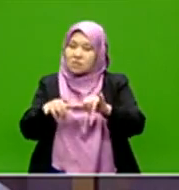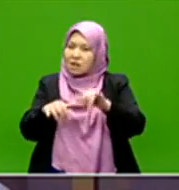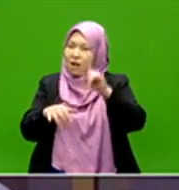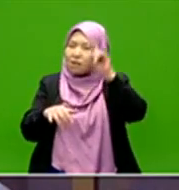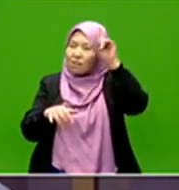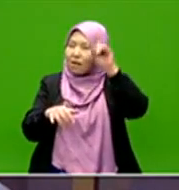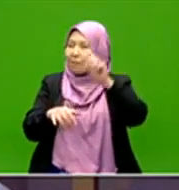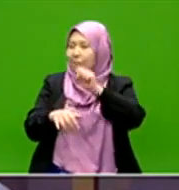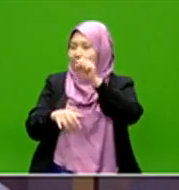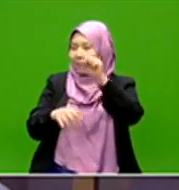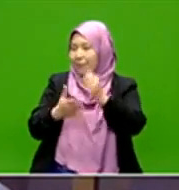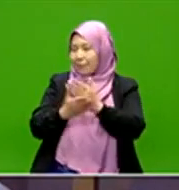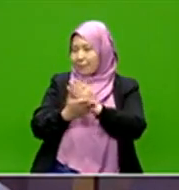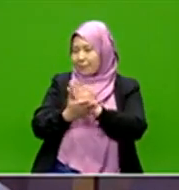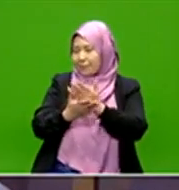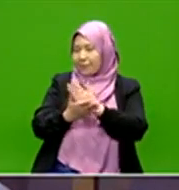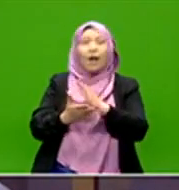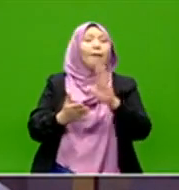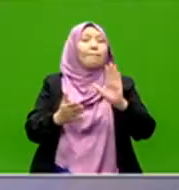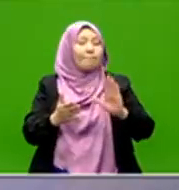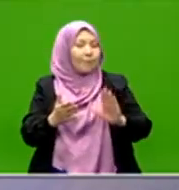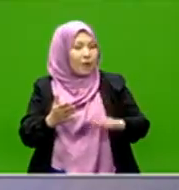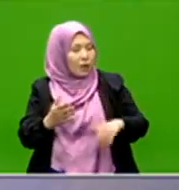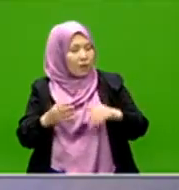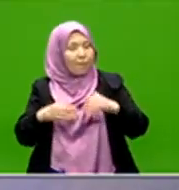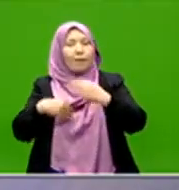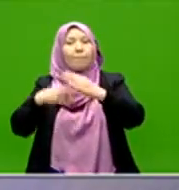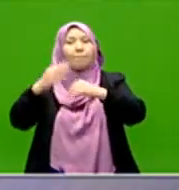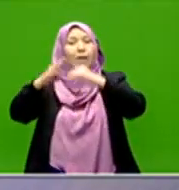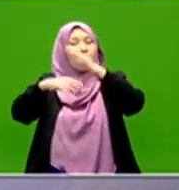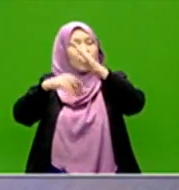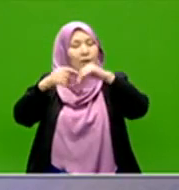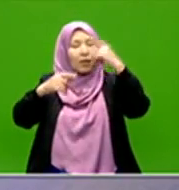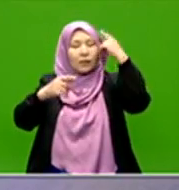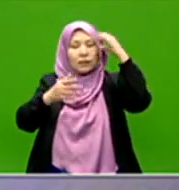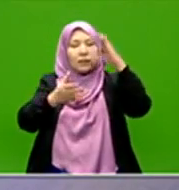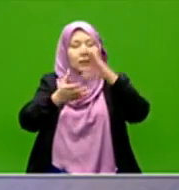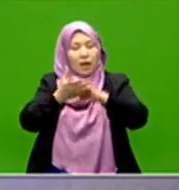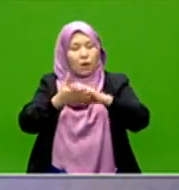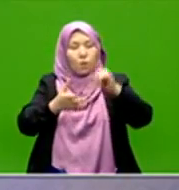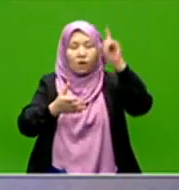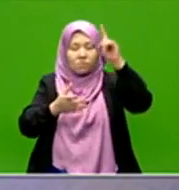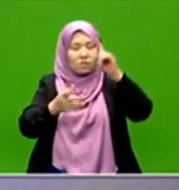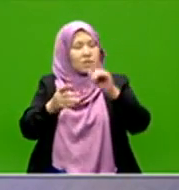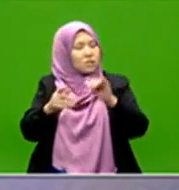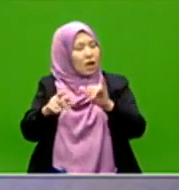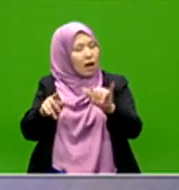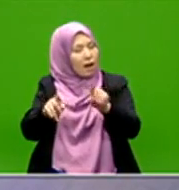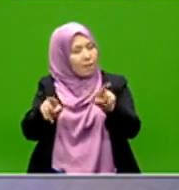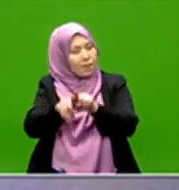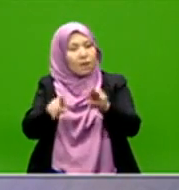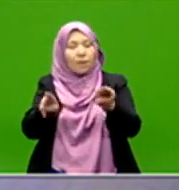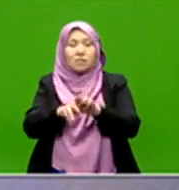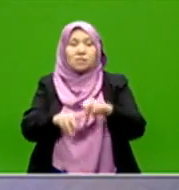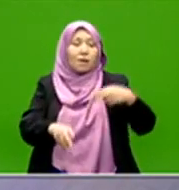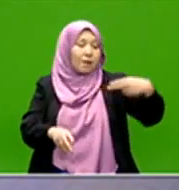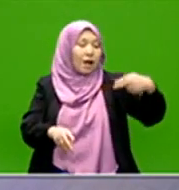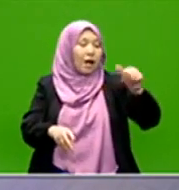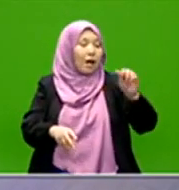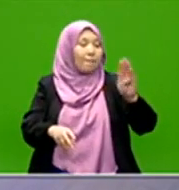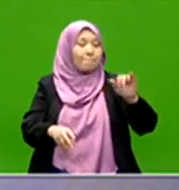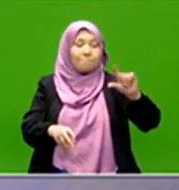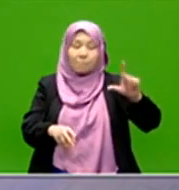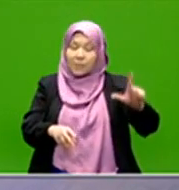dipersoalkan, ya, dan dia belum lagi membina takwa seperti Habil. Jadi kita kena minta lagi pada Allah, jadikan